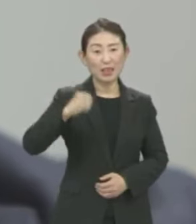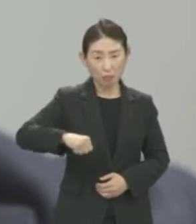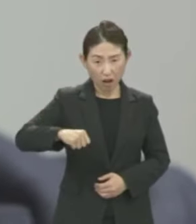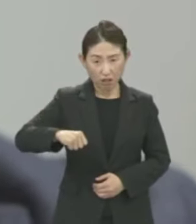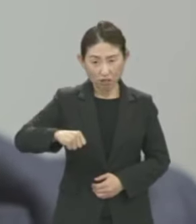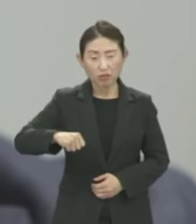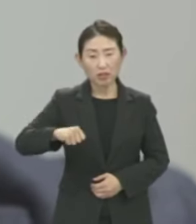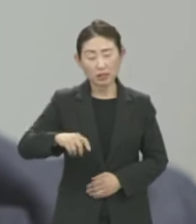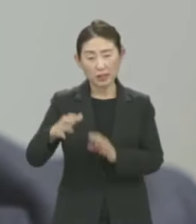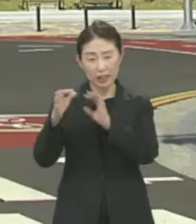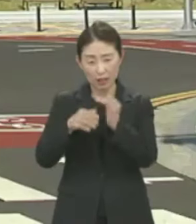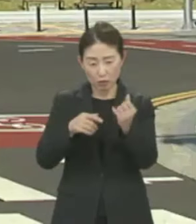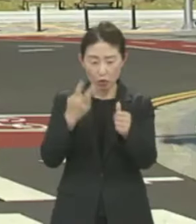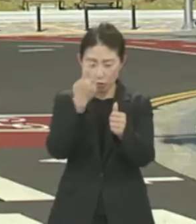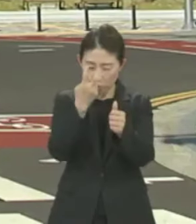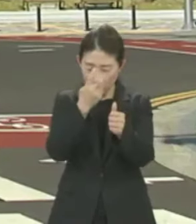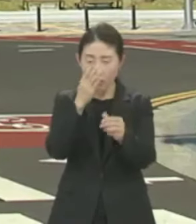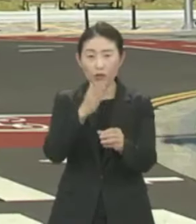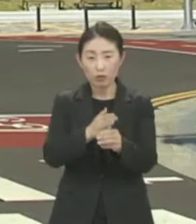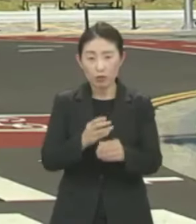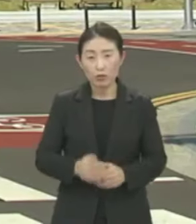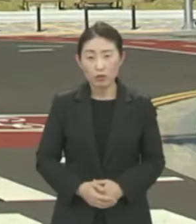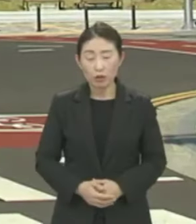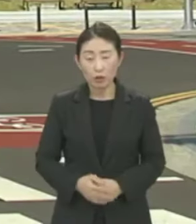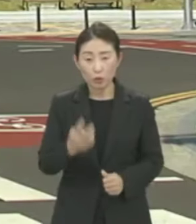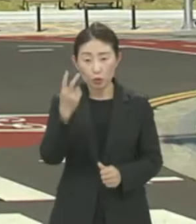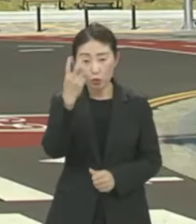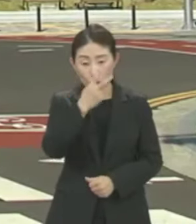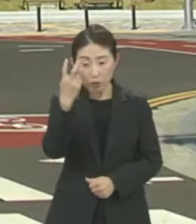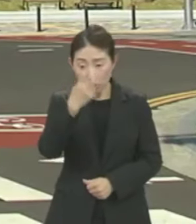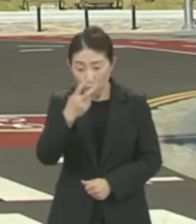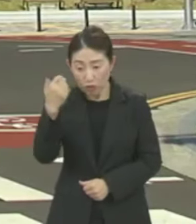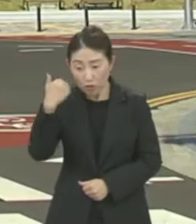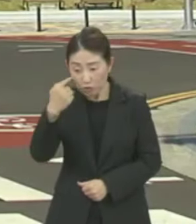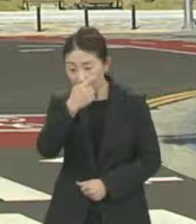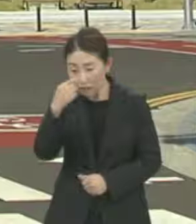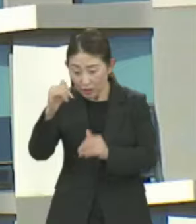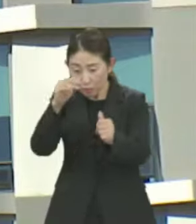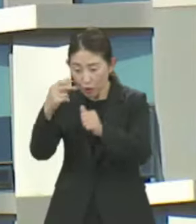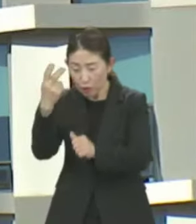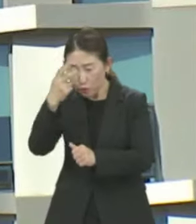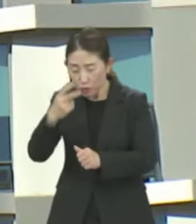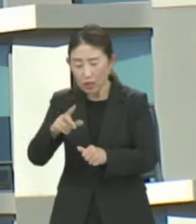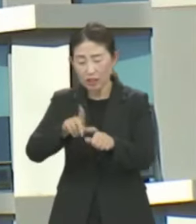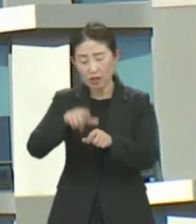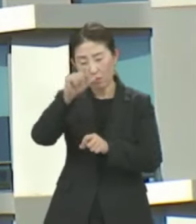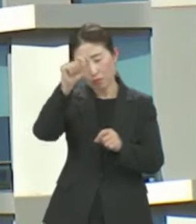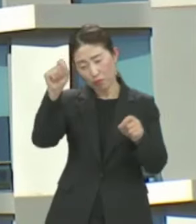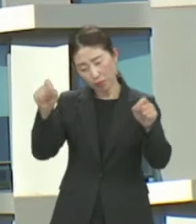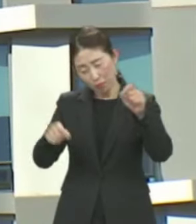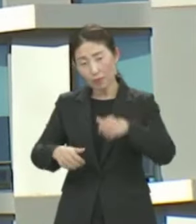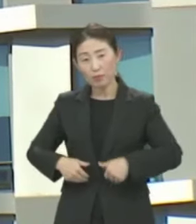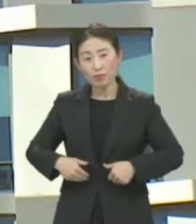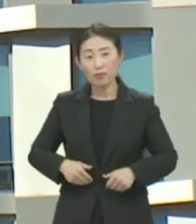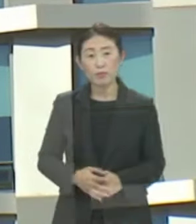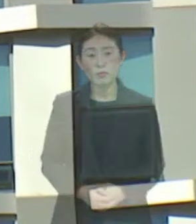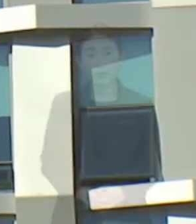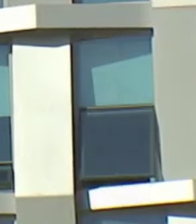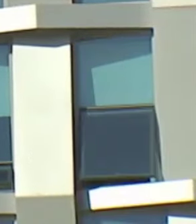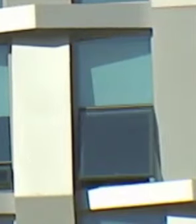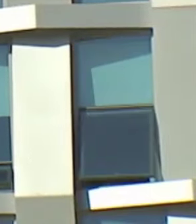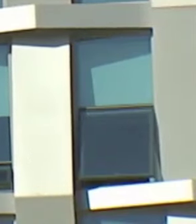혐의에 대해선 계속 수사 중에 있으며 조사 대상자가 많아 장기간 수사가 불가피하다고 밝혔습니다.